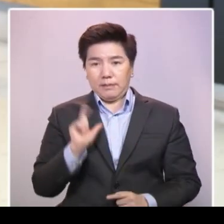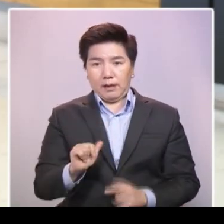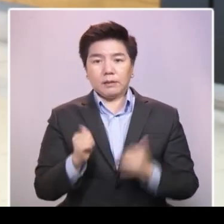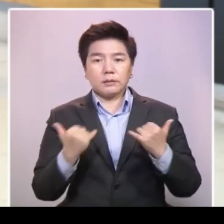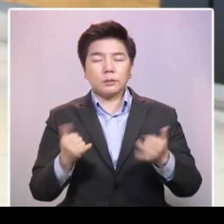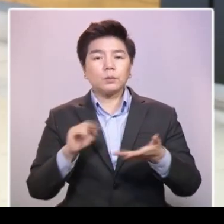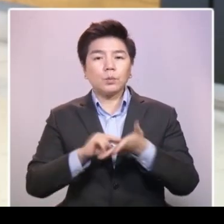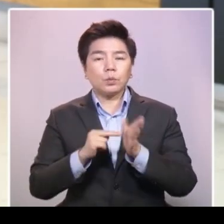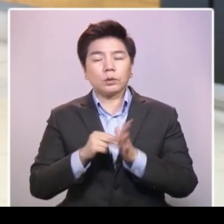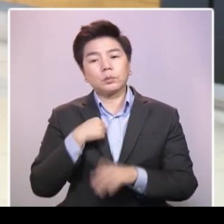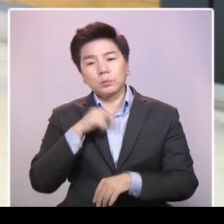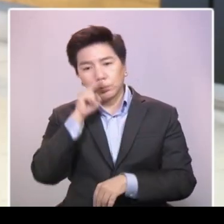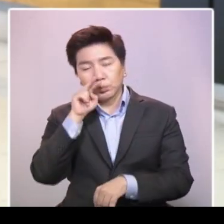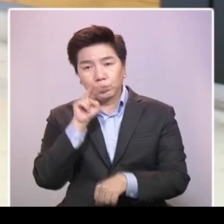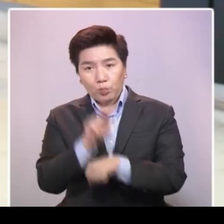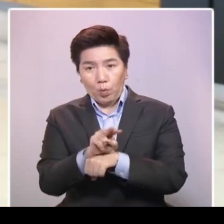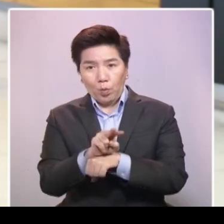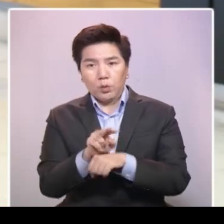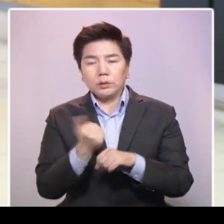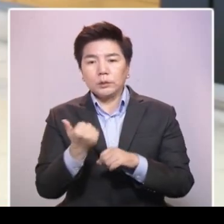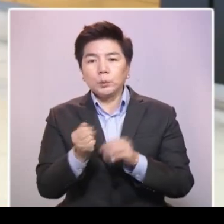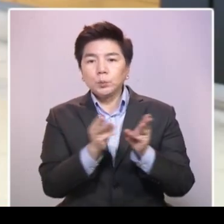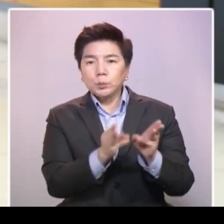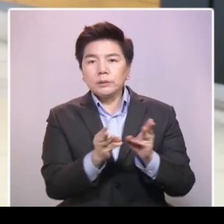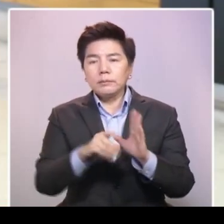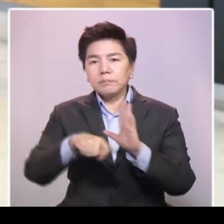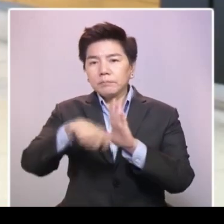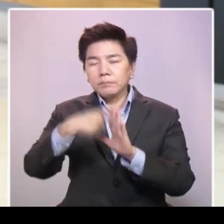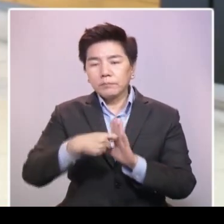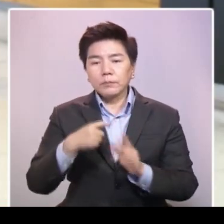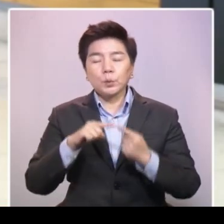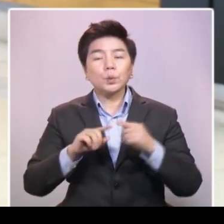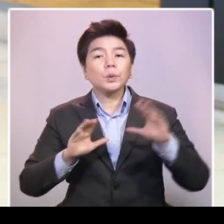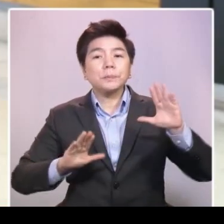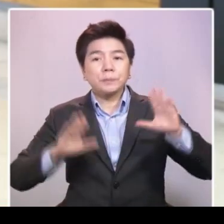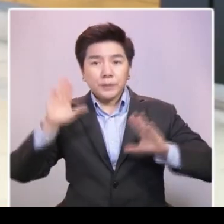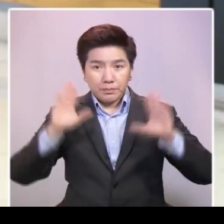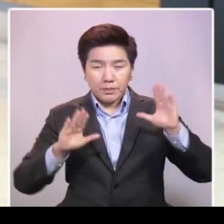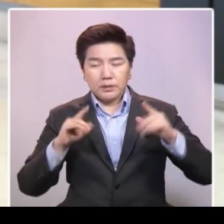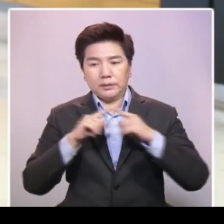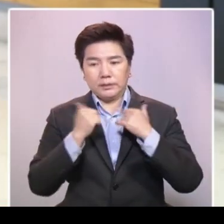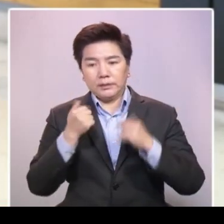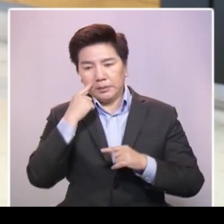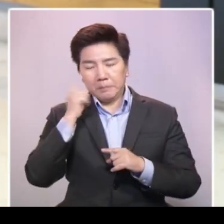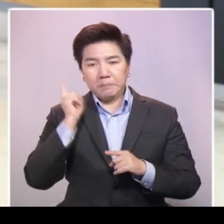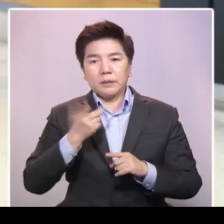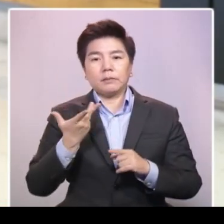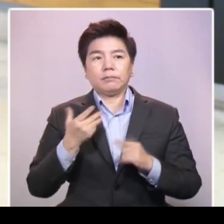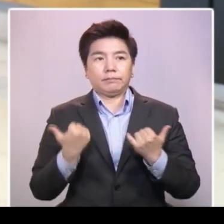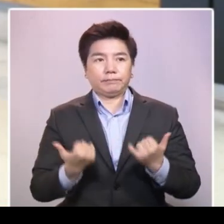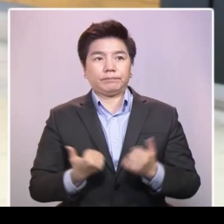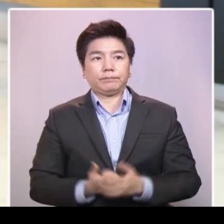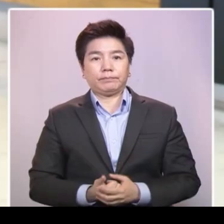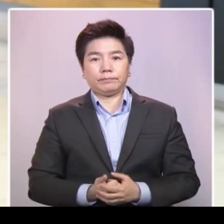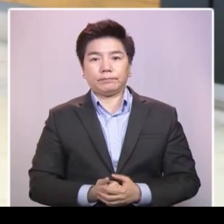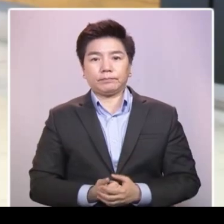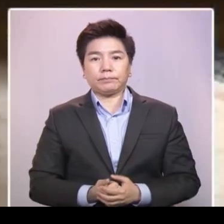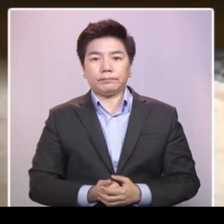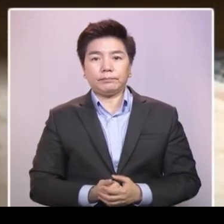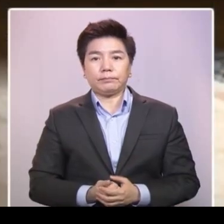ก็จะมองในแง่ของหลักการประชาธิปไตยที่เอ่อเป็นอารยะอ่ะ